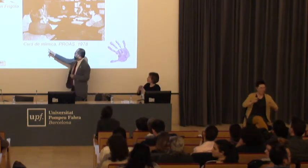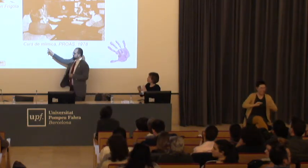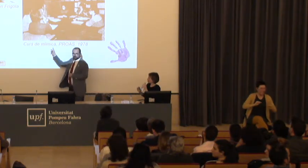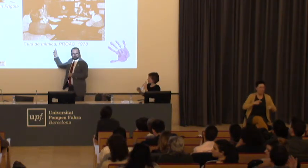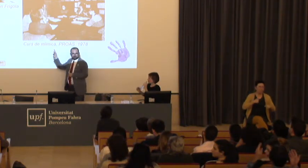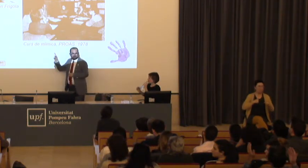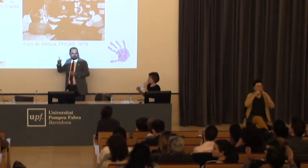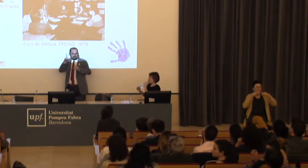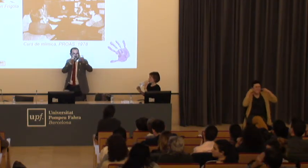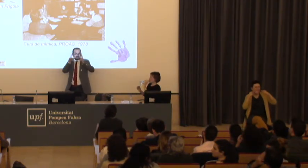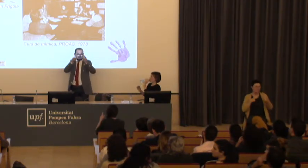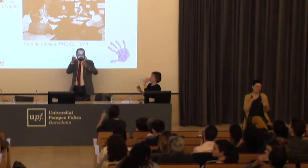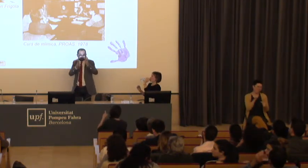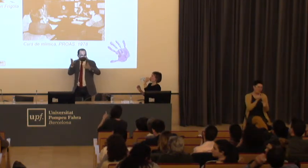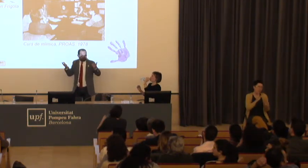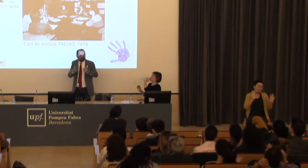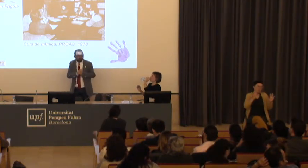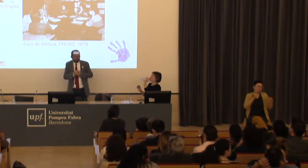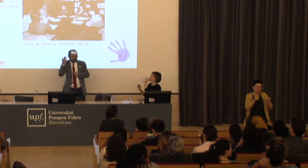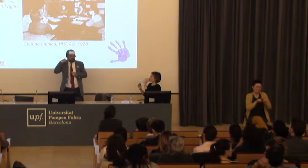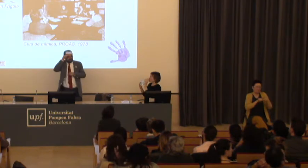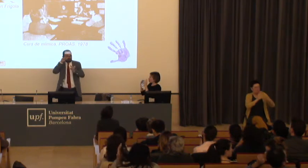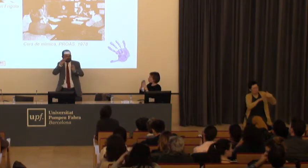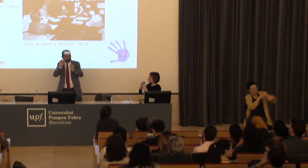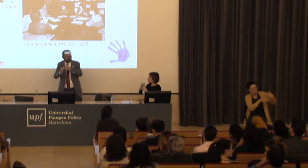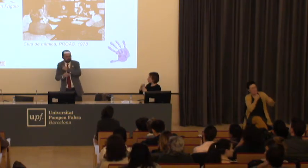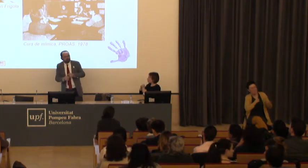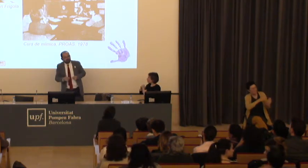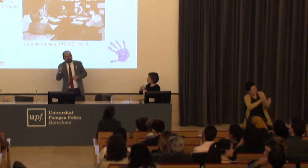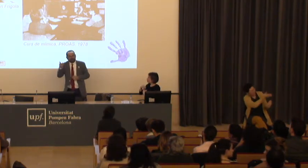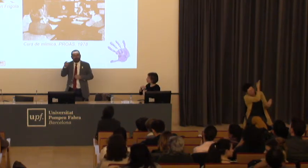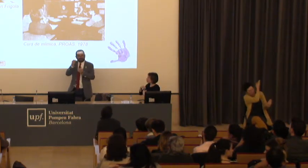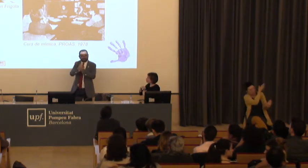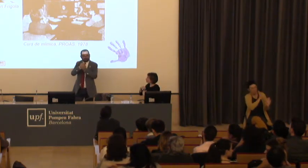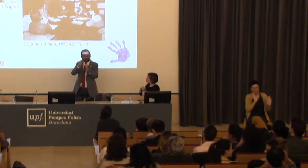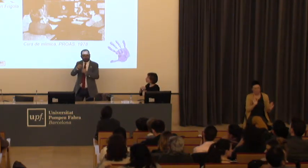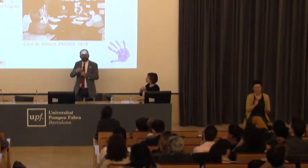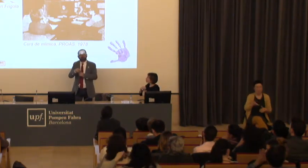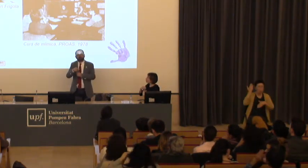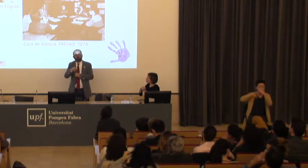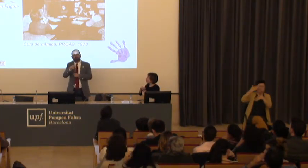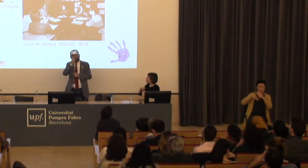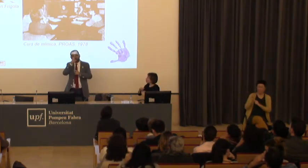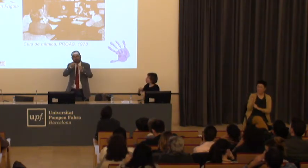I era un curs també de llengua de signes. Es deia curs de mímica en aquesta època. Aleshores s'utilitzava aquest terme.